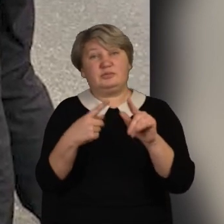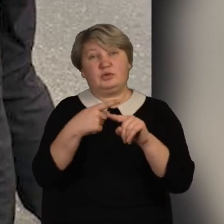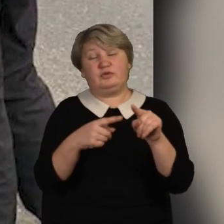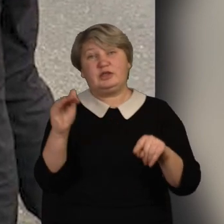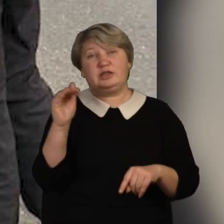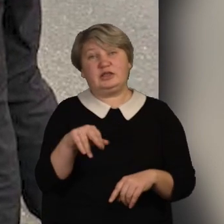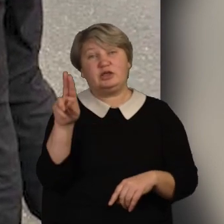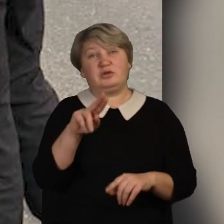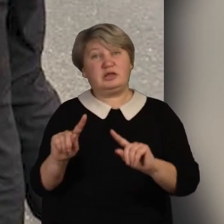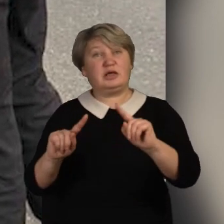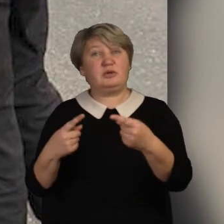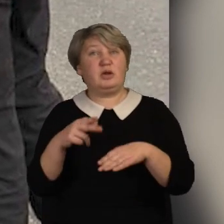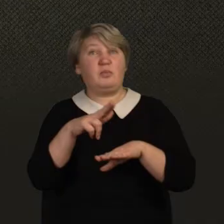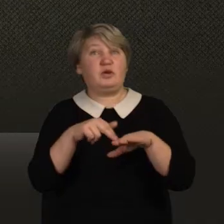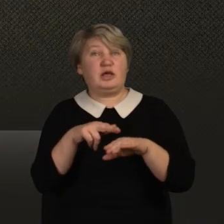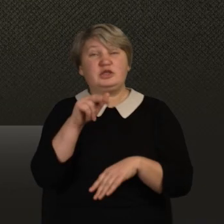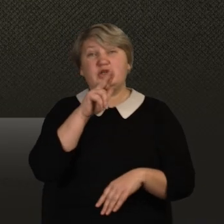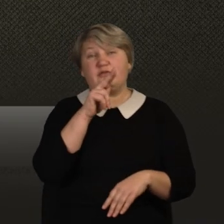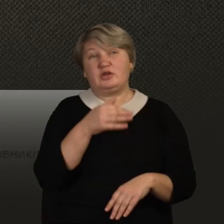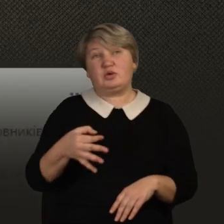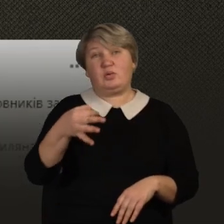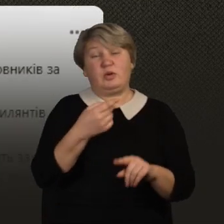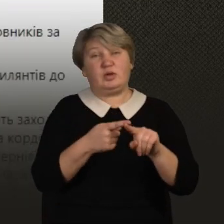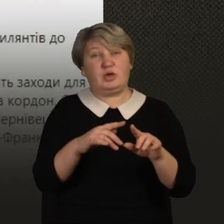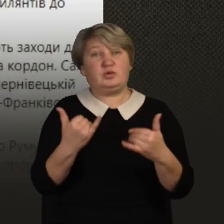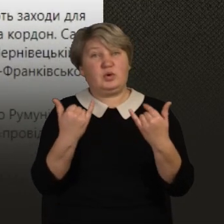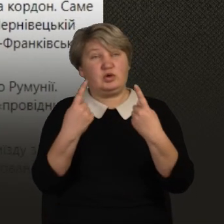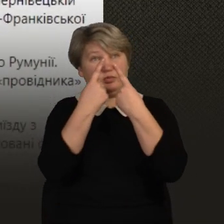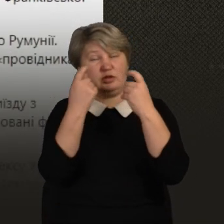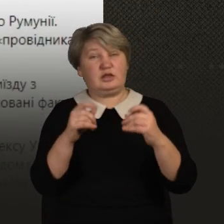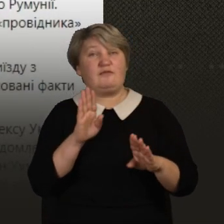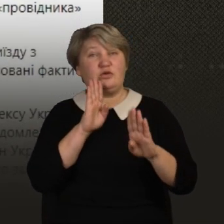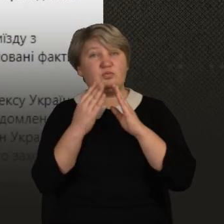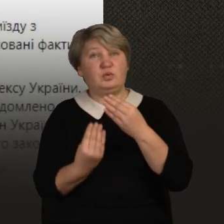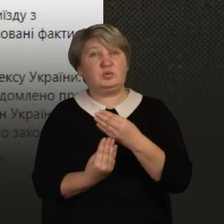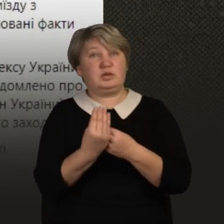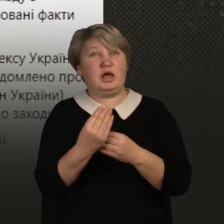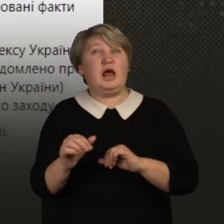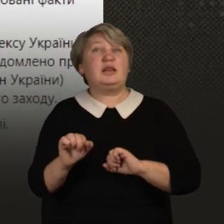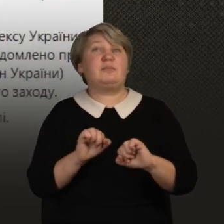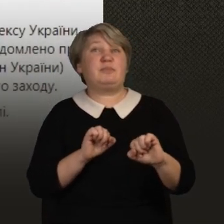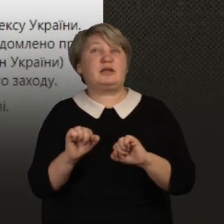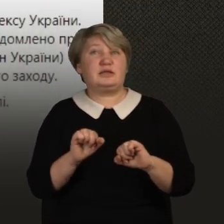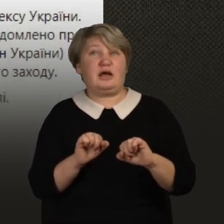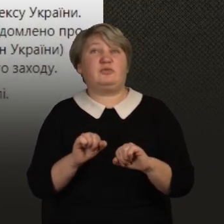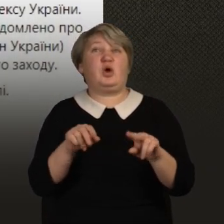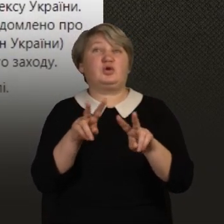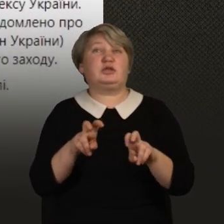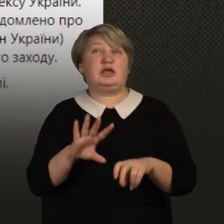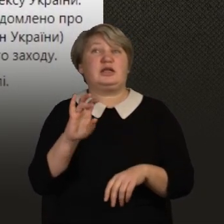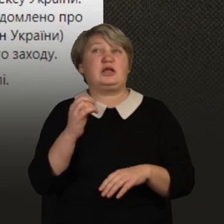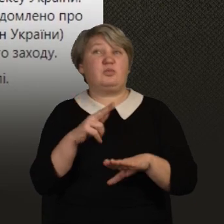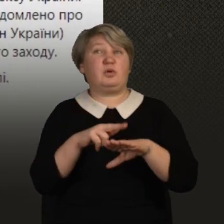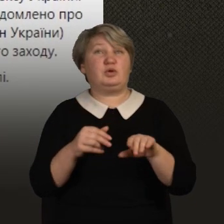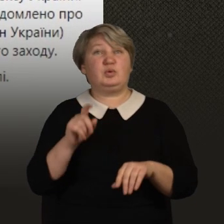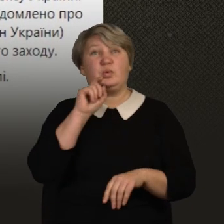Його затримали поліцейські Чернівецької області. Про це сьогодні повідомили на фейсбук-сторінці Департаменту стратегічних розслідувань Нацполіції України.